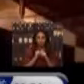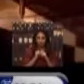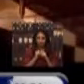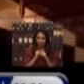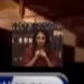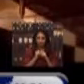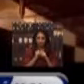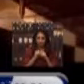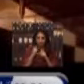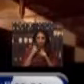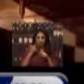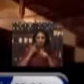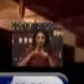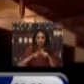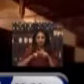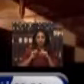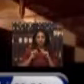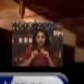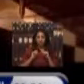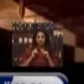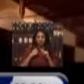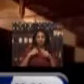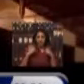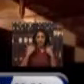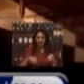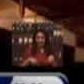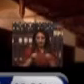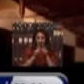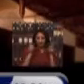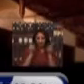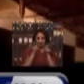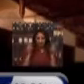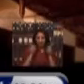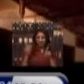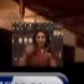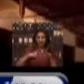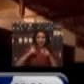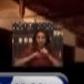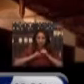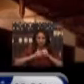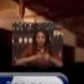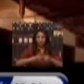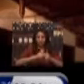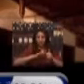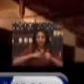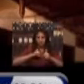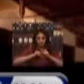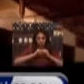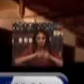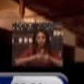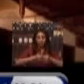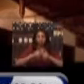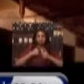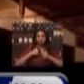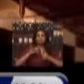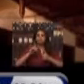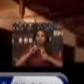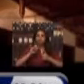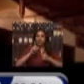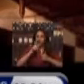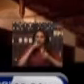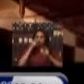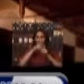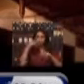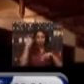كان يعني انا كان نفسي انزل ميدان التحرير، بس اخواتي قالوا لي لا يقعوا يتكربسوكي